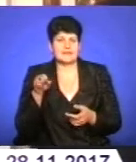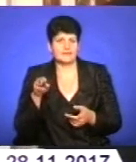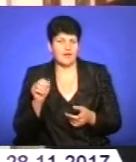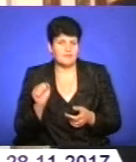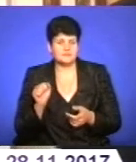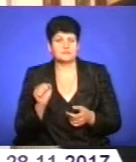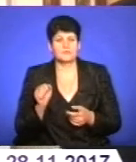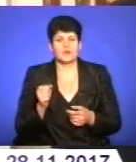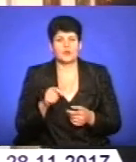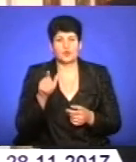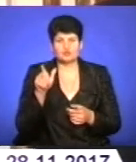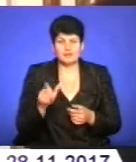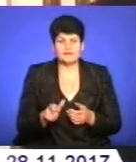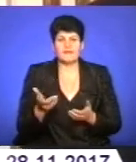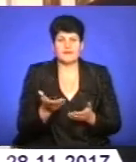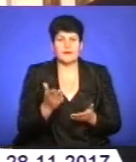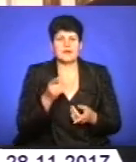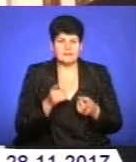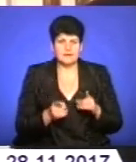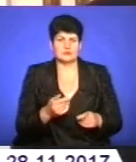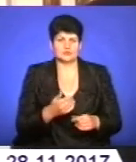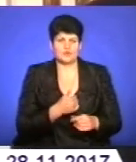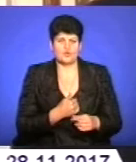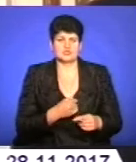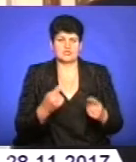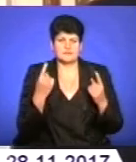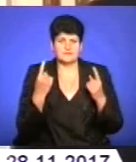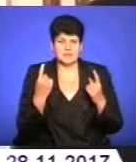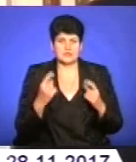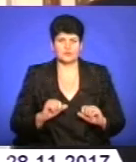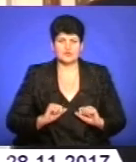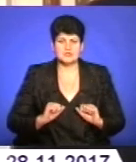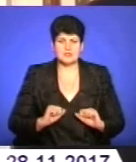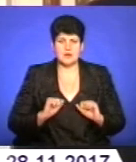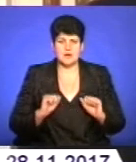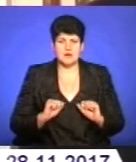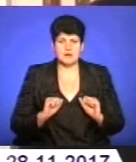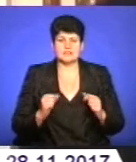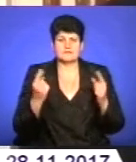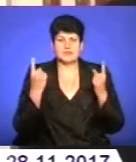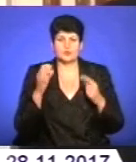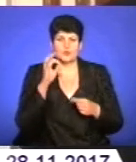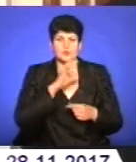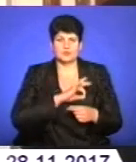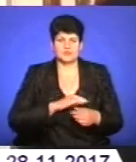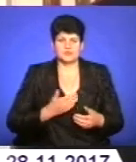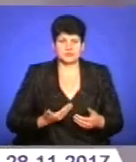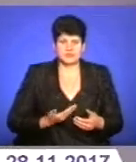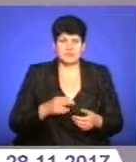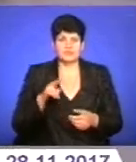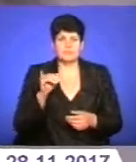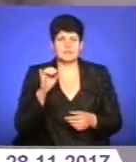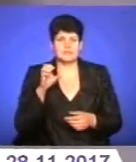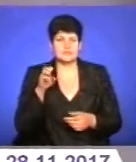яка хоче дійсно з великою такою, знаєте, старанністю і з великою користю пережити піст,